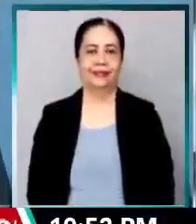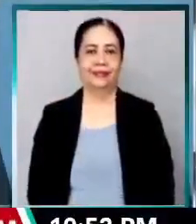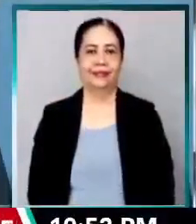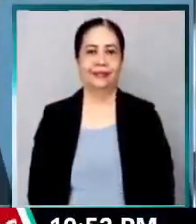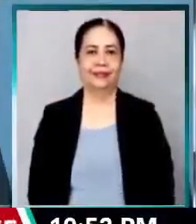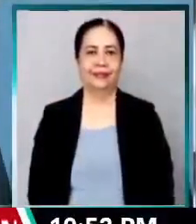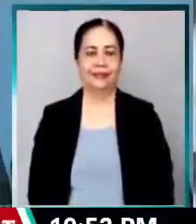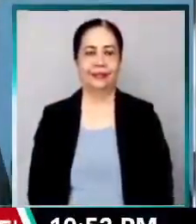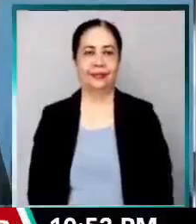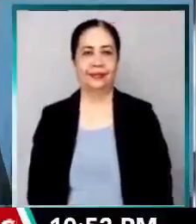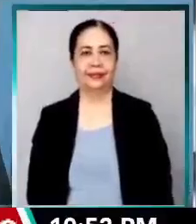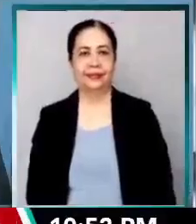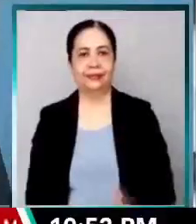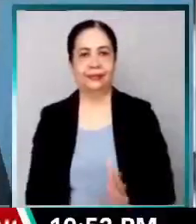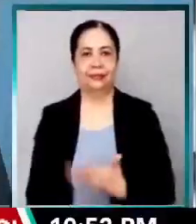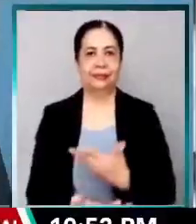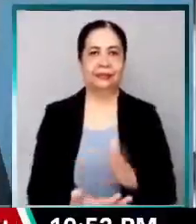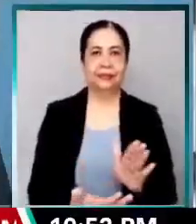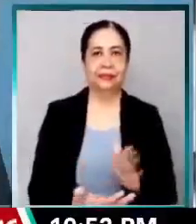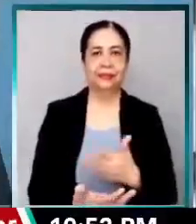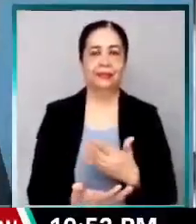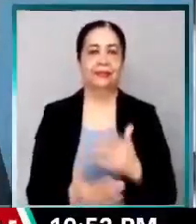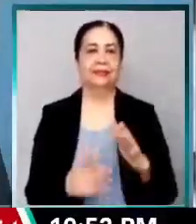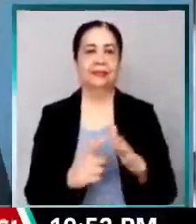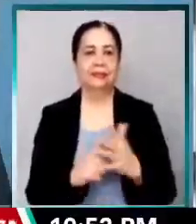Nagsimula ang lahat sa eskwela,